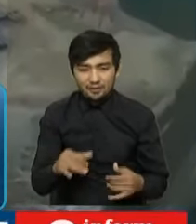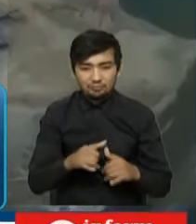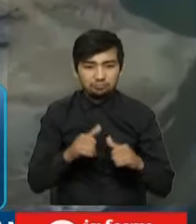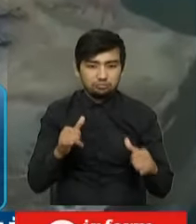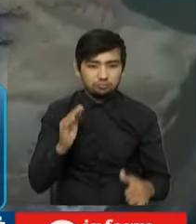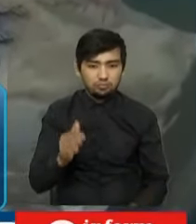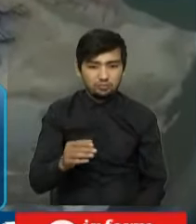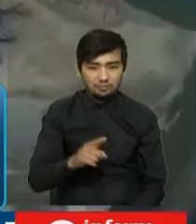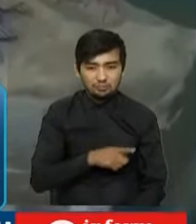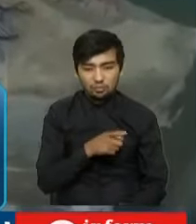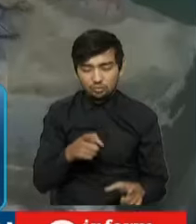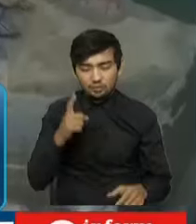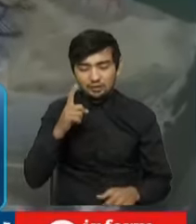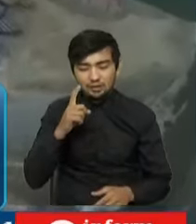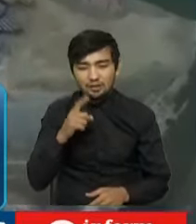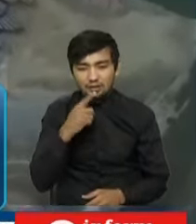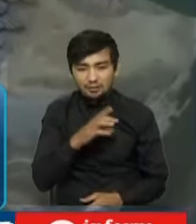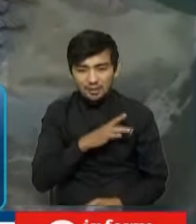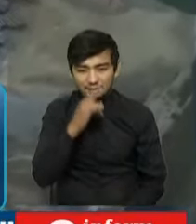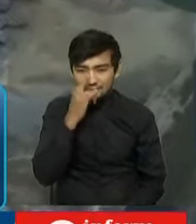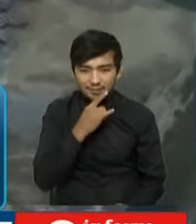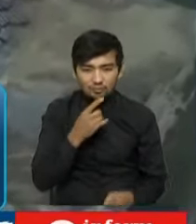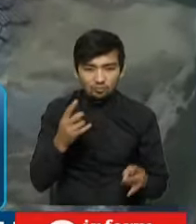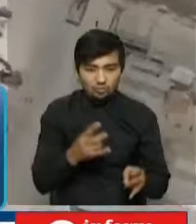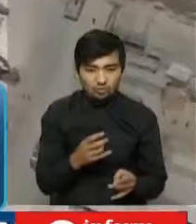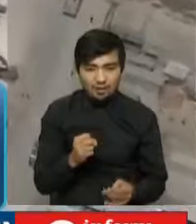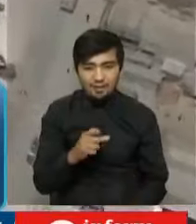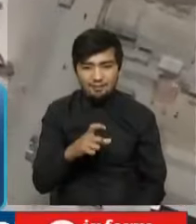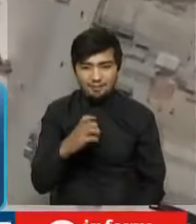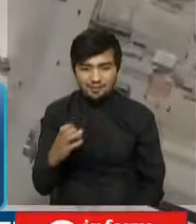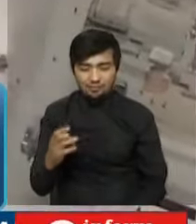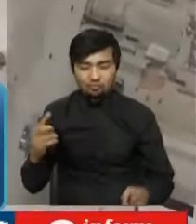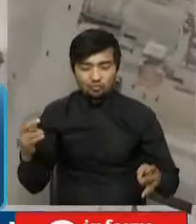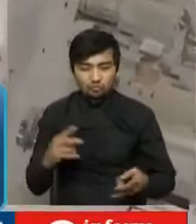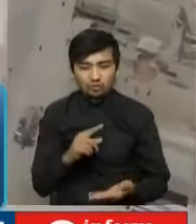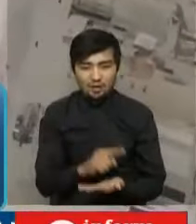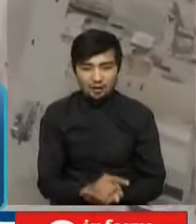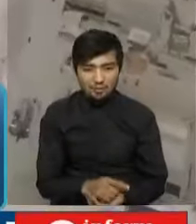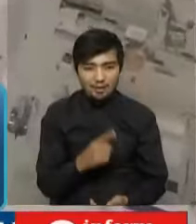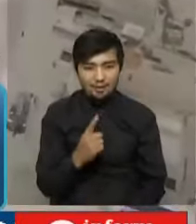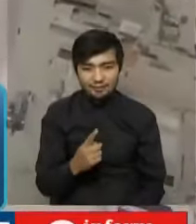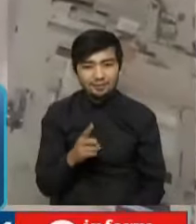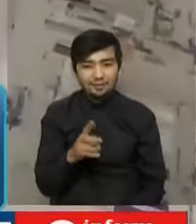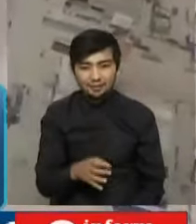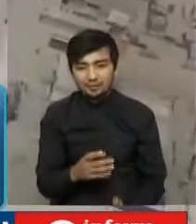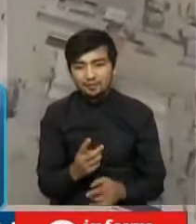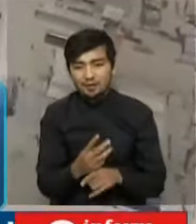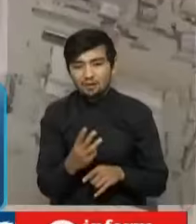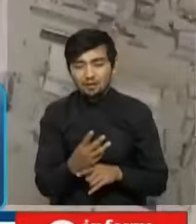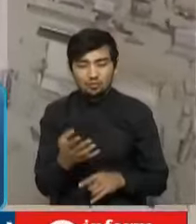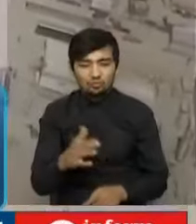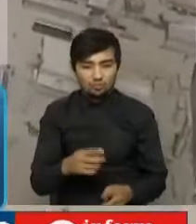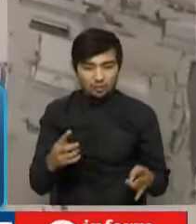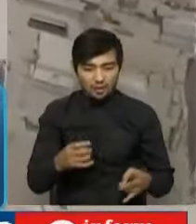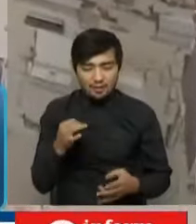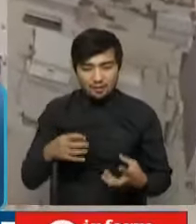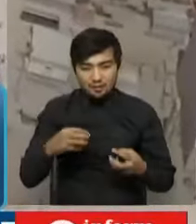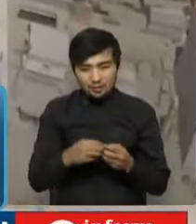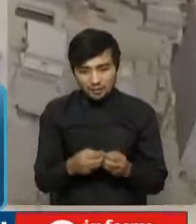эксперты настаивают на том, что Казахстан нуждается в атомной электростанции, и не одной, а сразу нескольких. Их строительство сможет